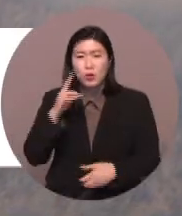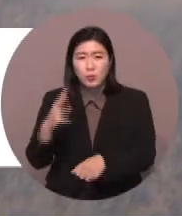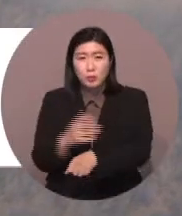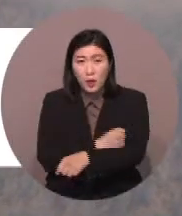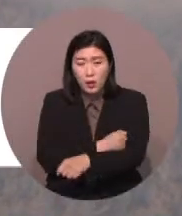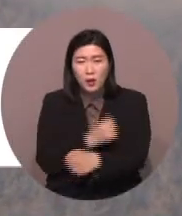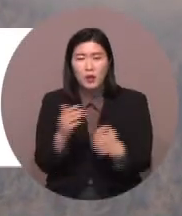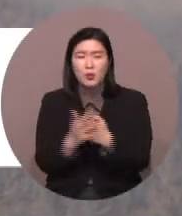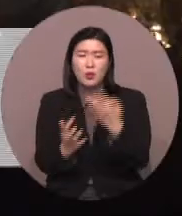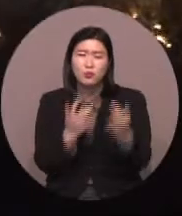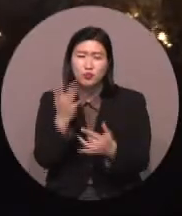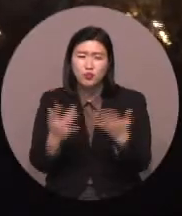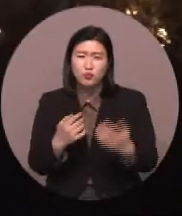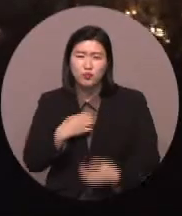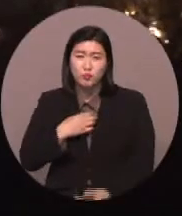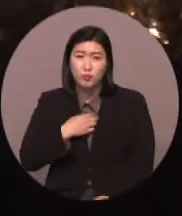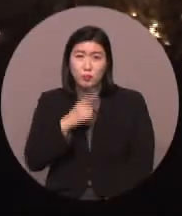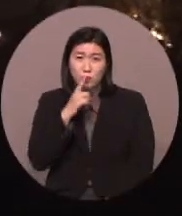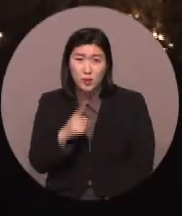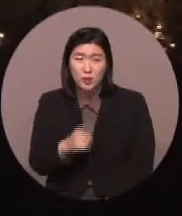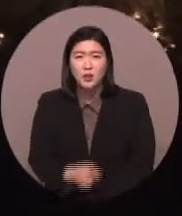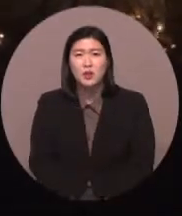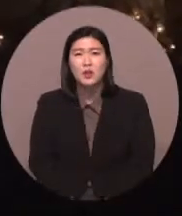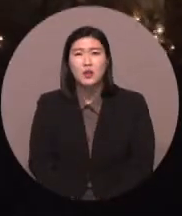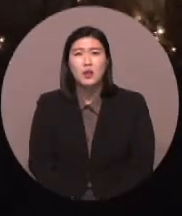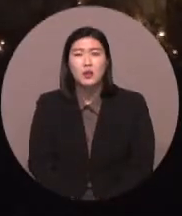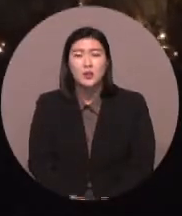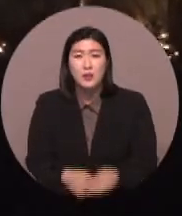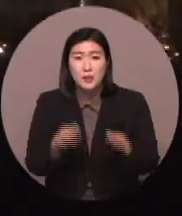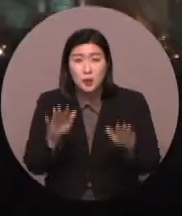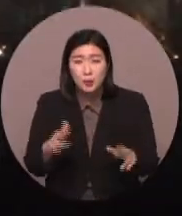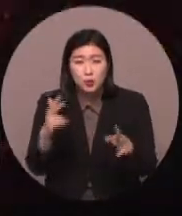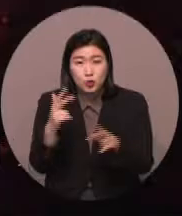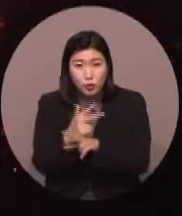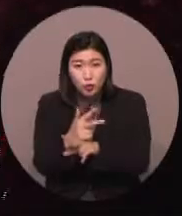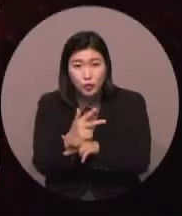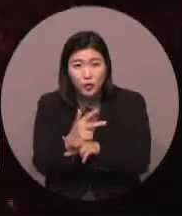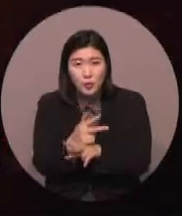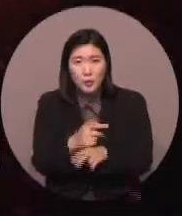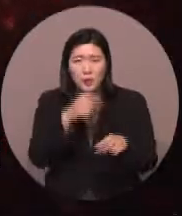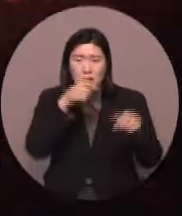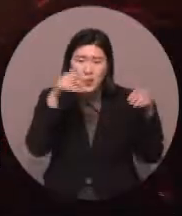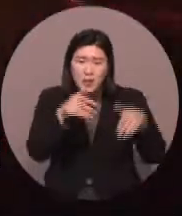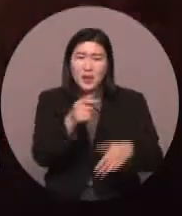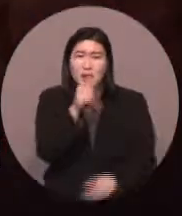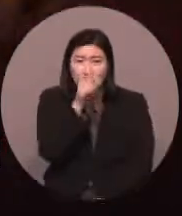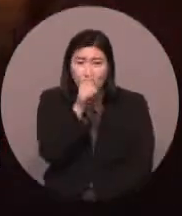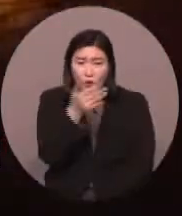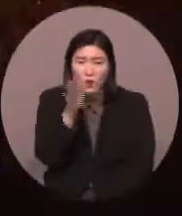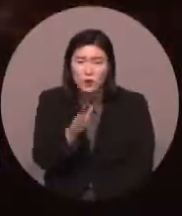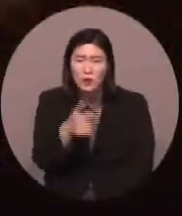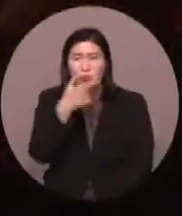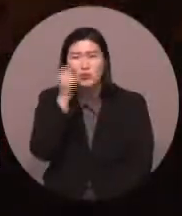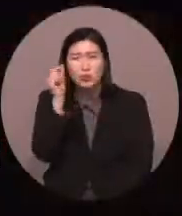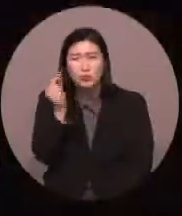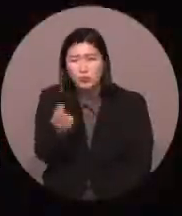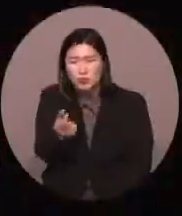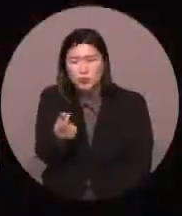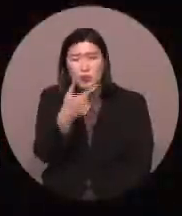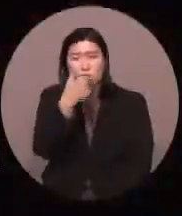매우 건조하겠으니. 기상청과 산림당국은 이번 주 한두 차례 비가 내리겠지만 건조한 날씨를